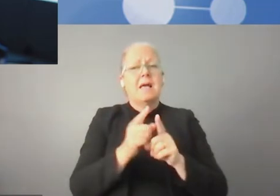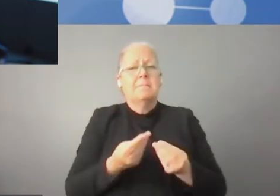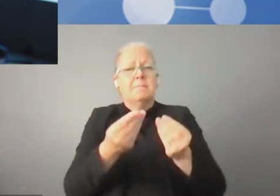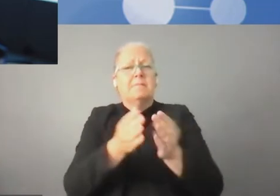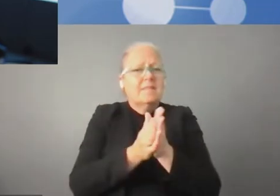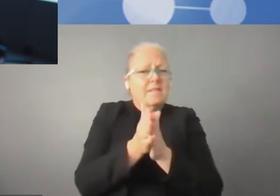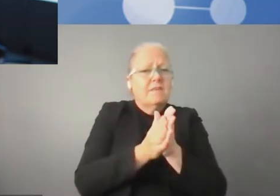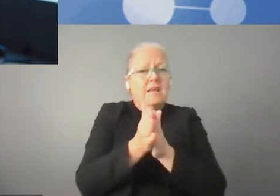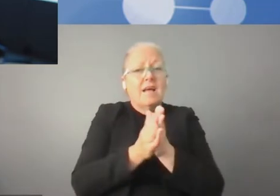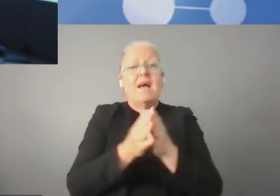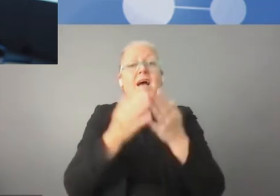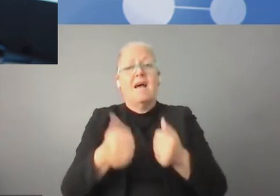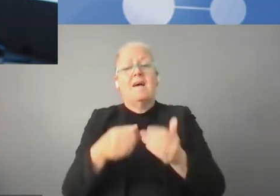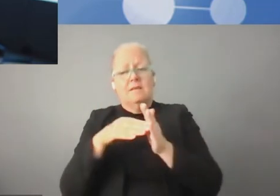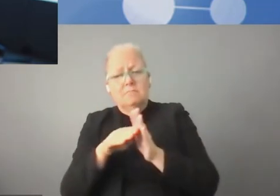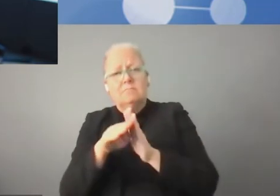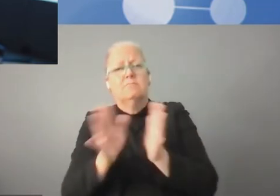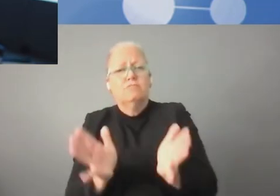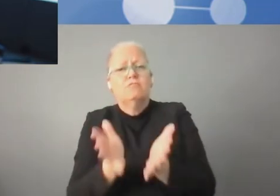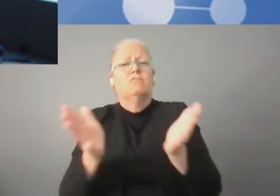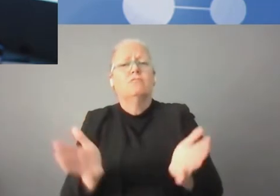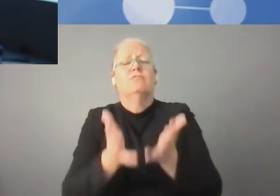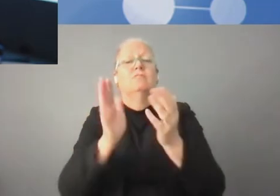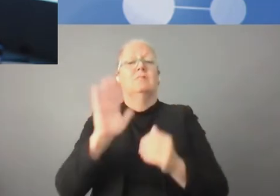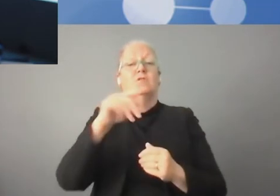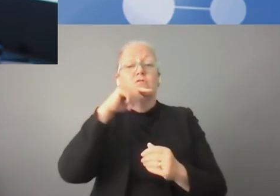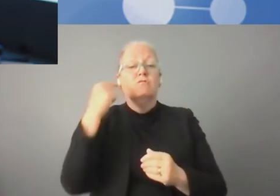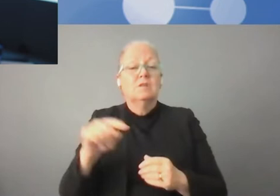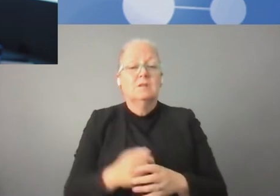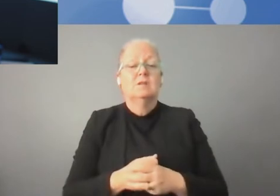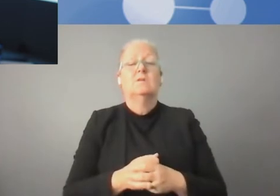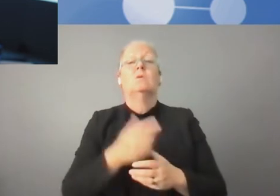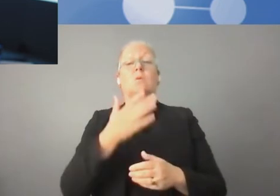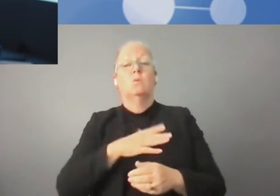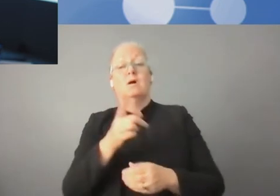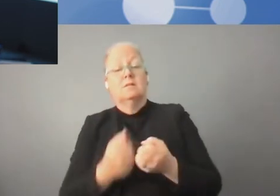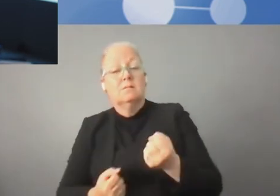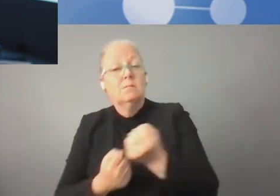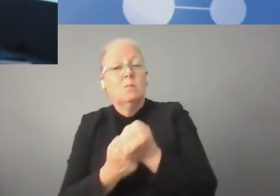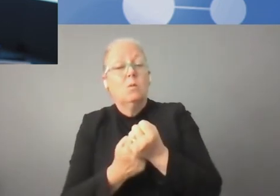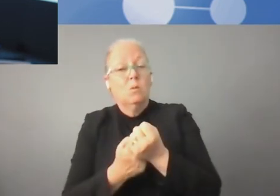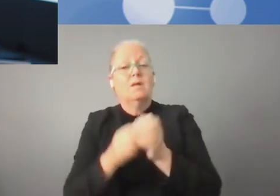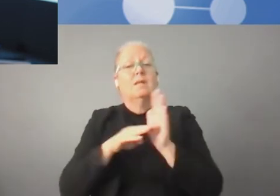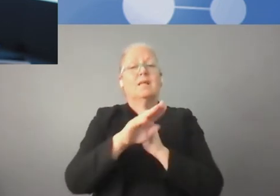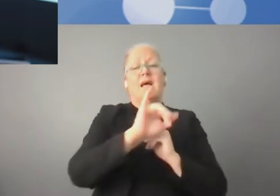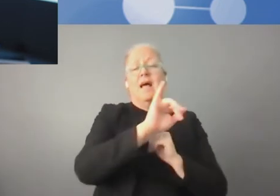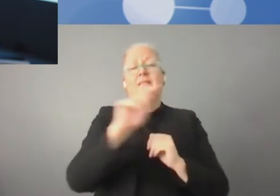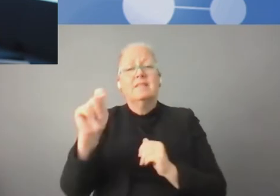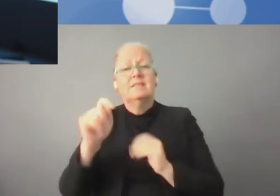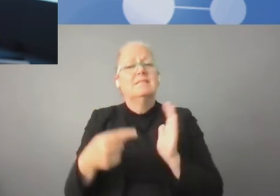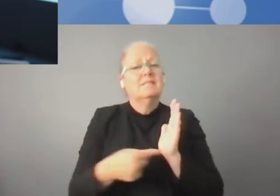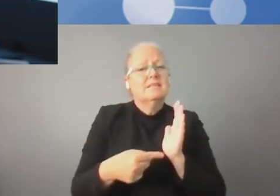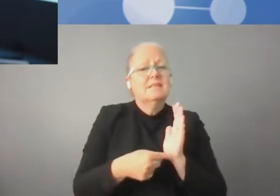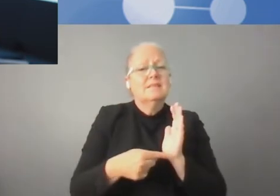是出口一些技术的服务和软件。这个行业在俄罗斯最近